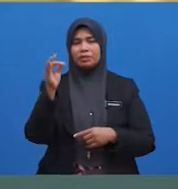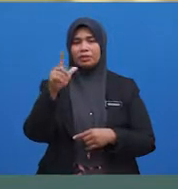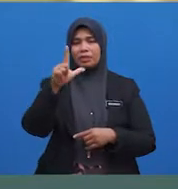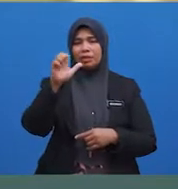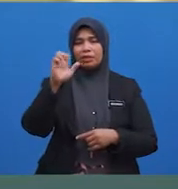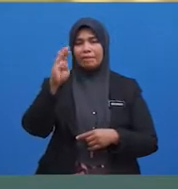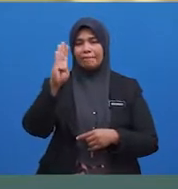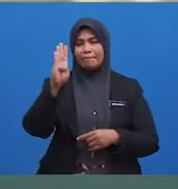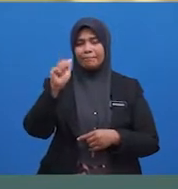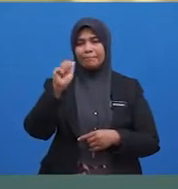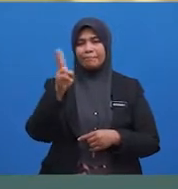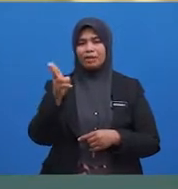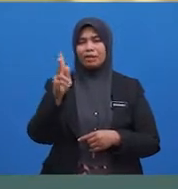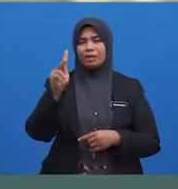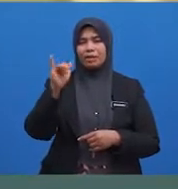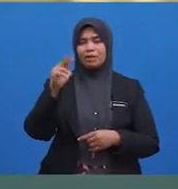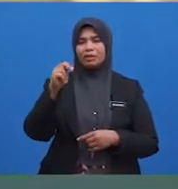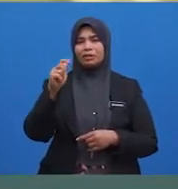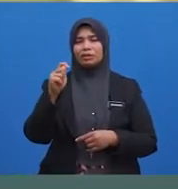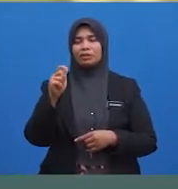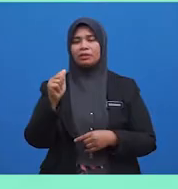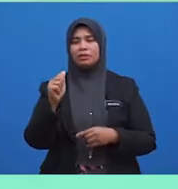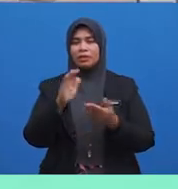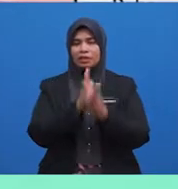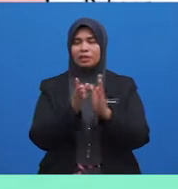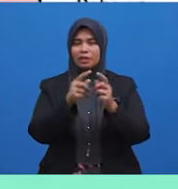muncul sebagai pengeluar biji timah utama dunia.